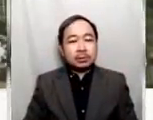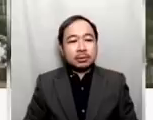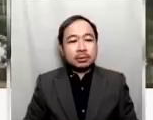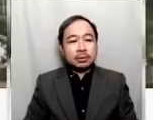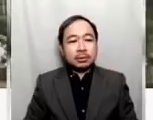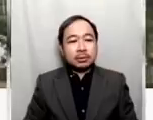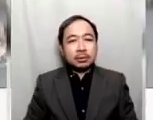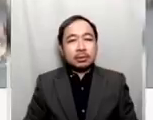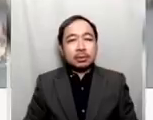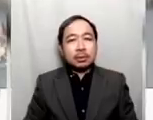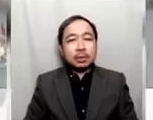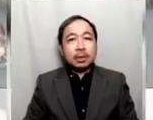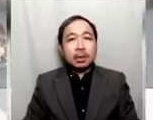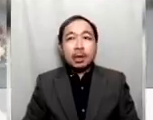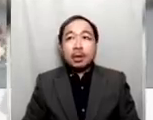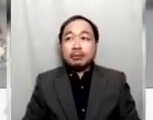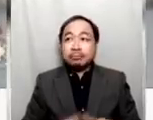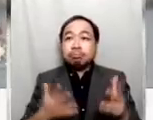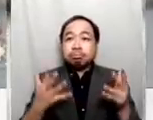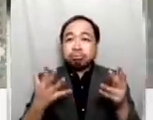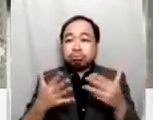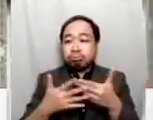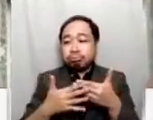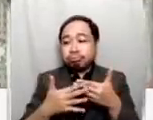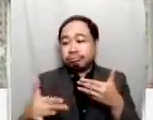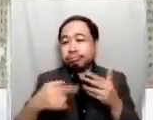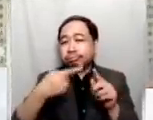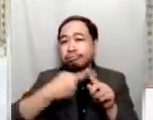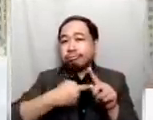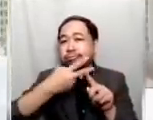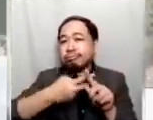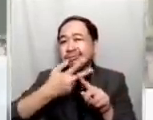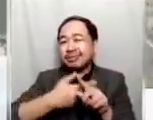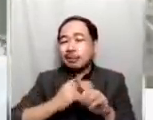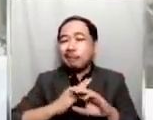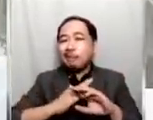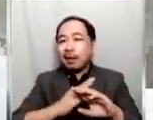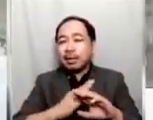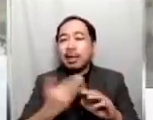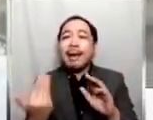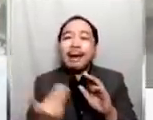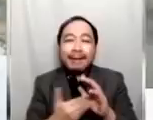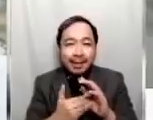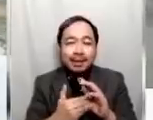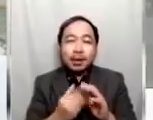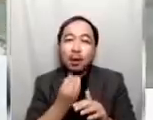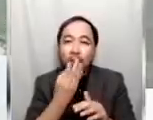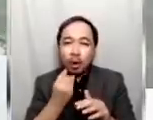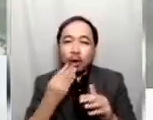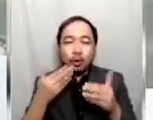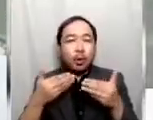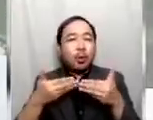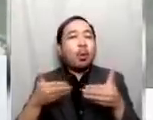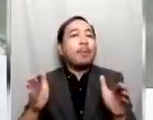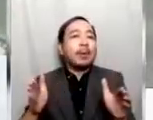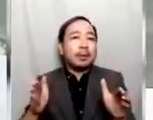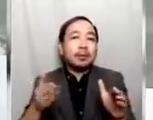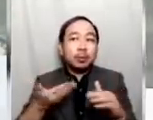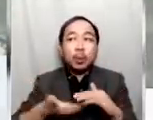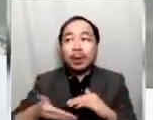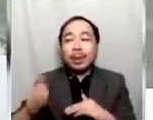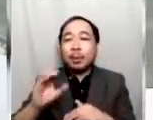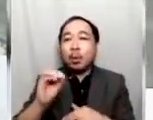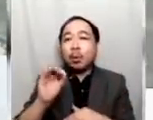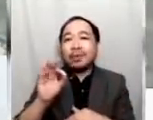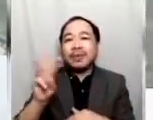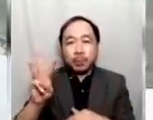Matapos ang ilang buwang ban, nagbukas na muli ang Hong Kong para sa foreign domestic helpers, kabilang ang OFWs. Pero may mga